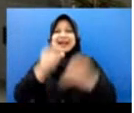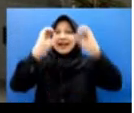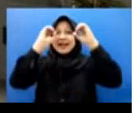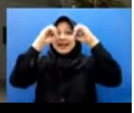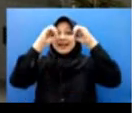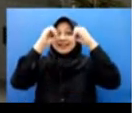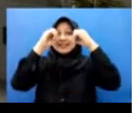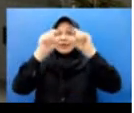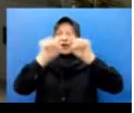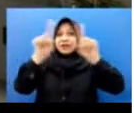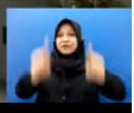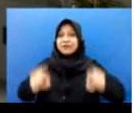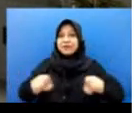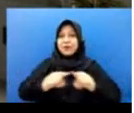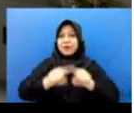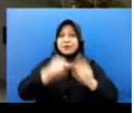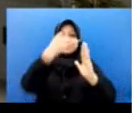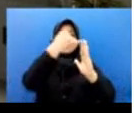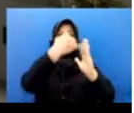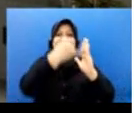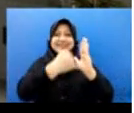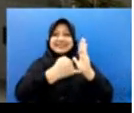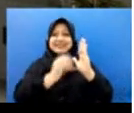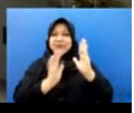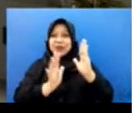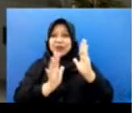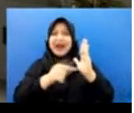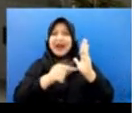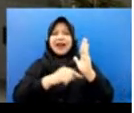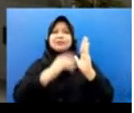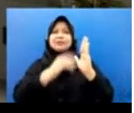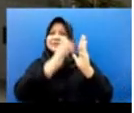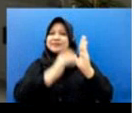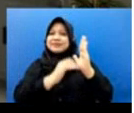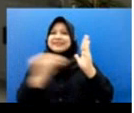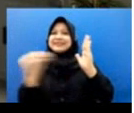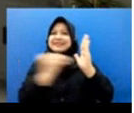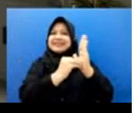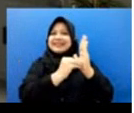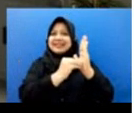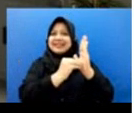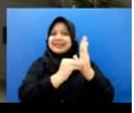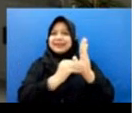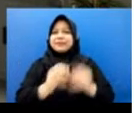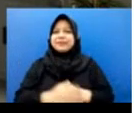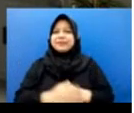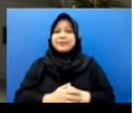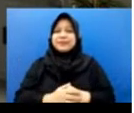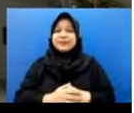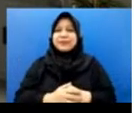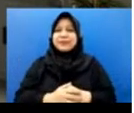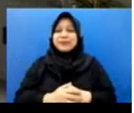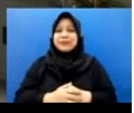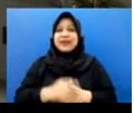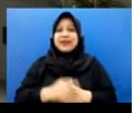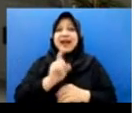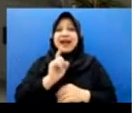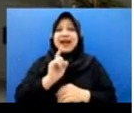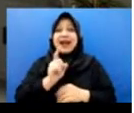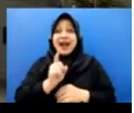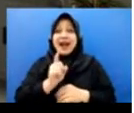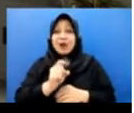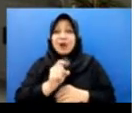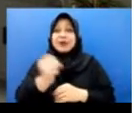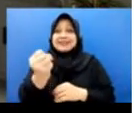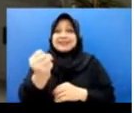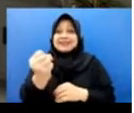dan Ibu telah isi biodatanya. Nah, setelah itu siapapun juga yang menjawab dengan paling cepat